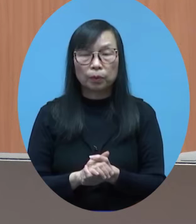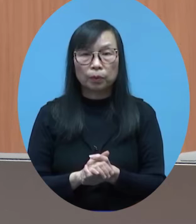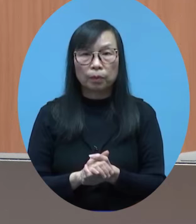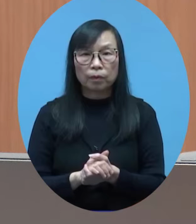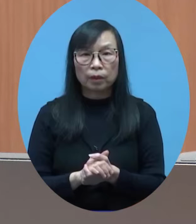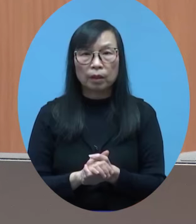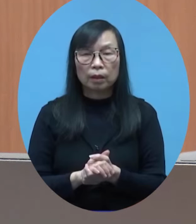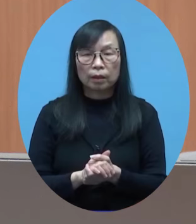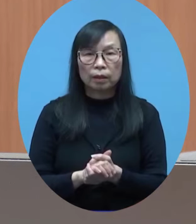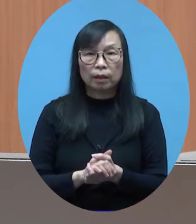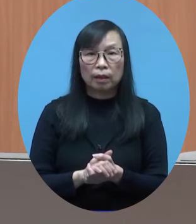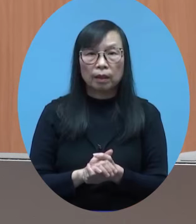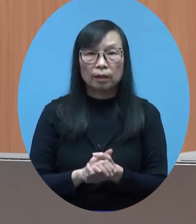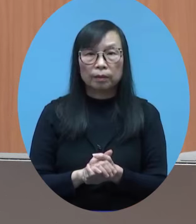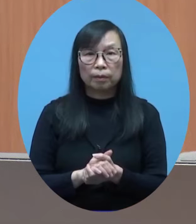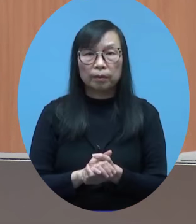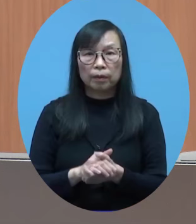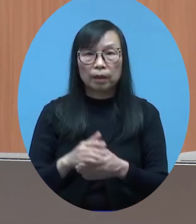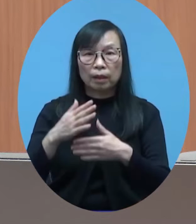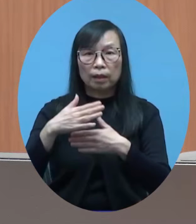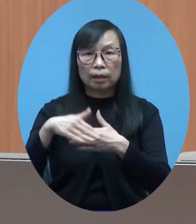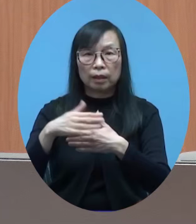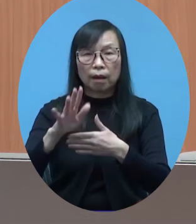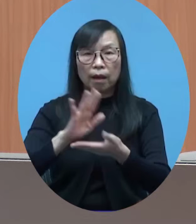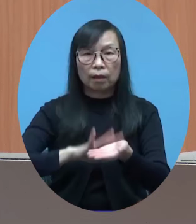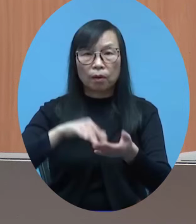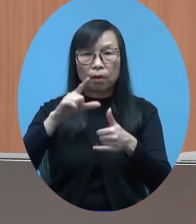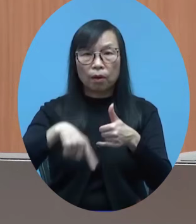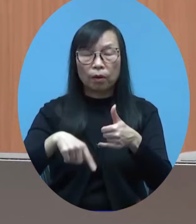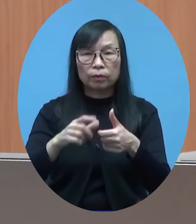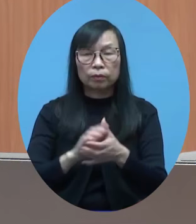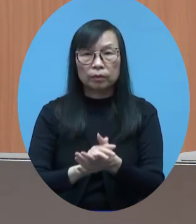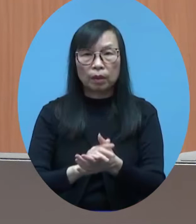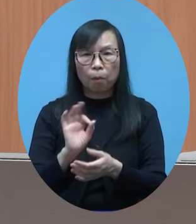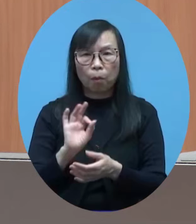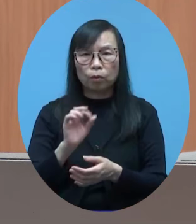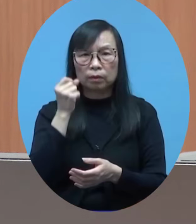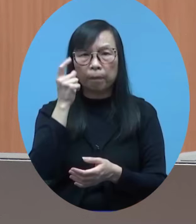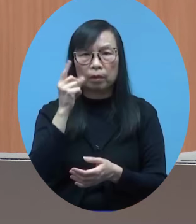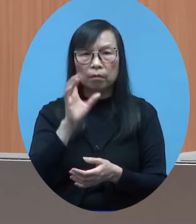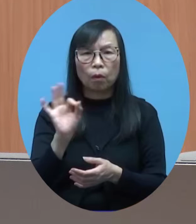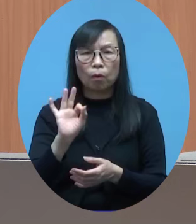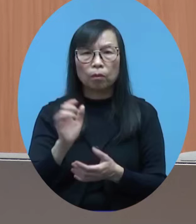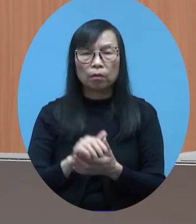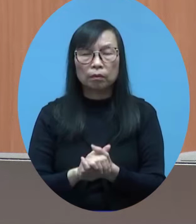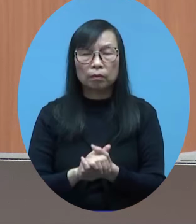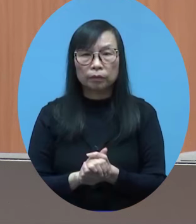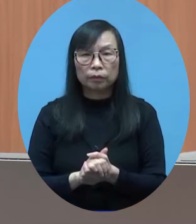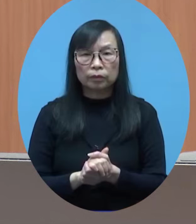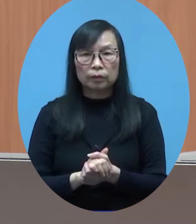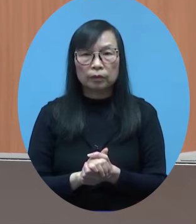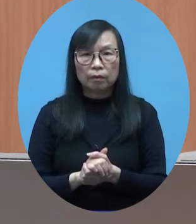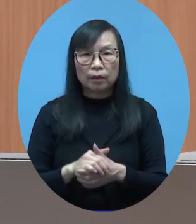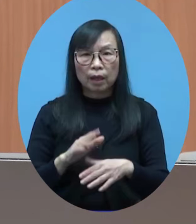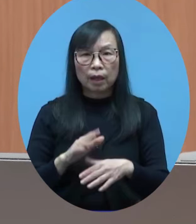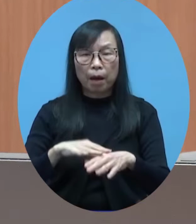unknown cases啊。即係嗰啲其他不明嗰啲個案都冇乜特別嘅喎，即係頭先有一